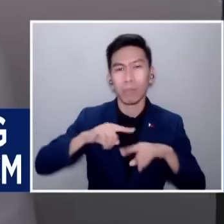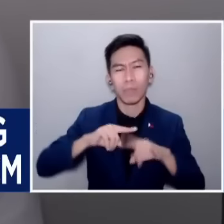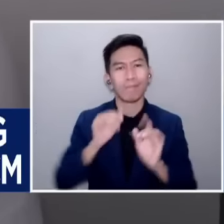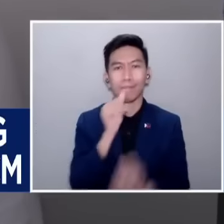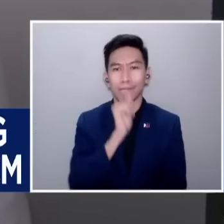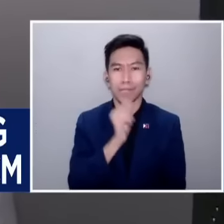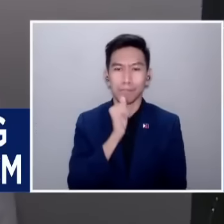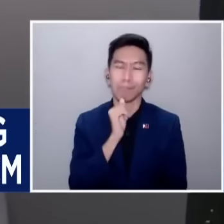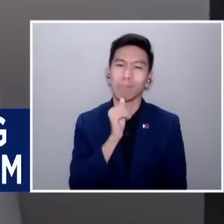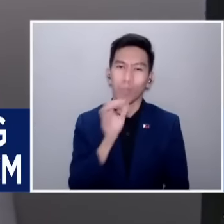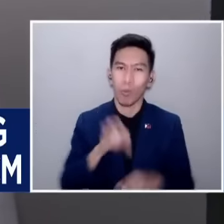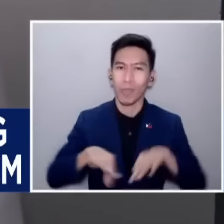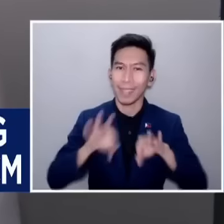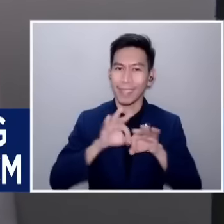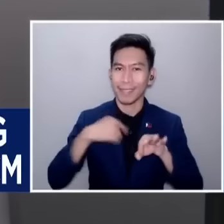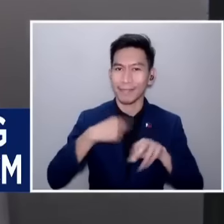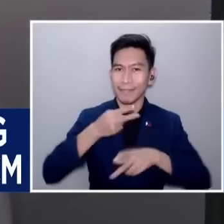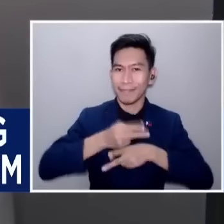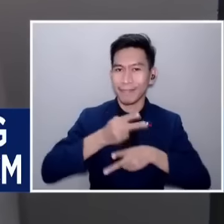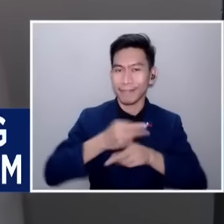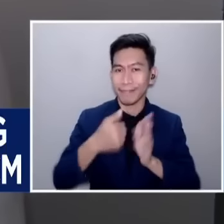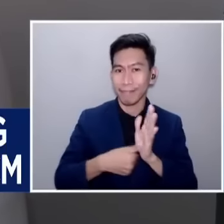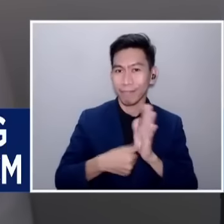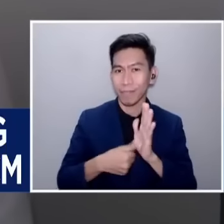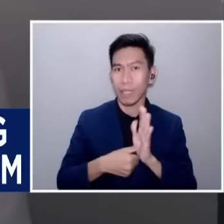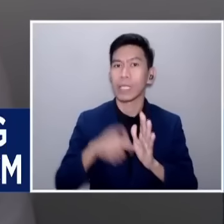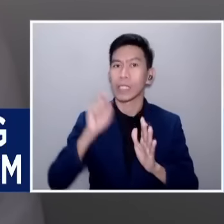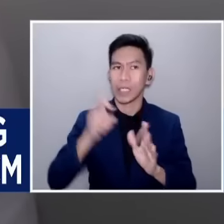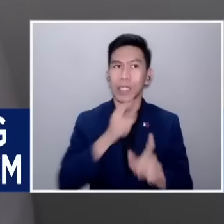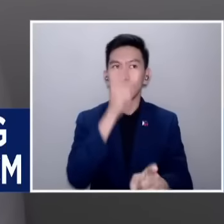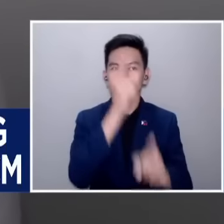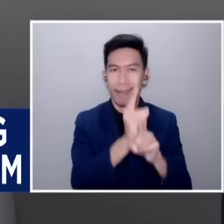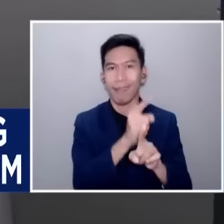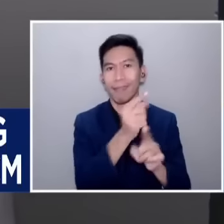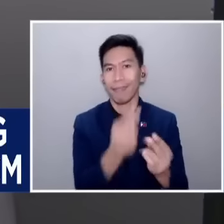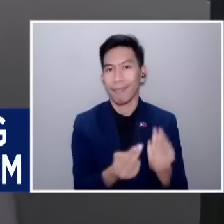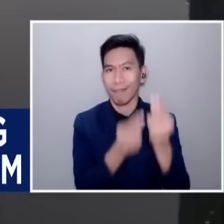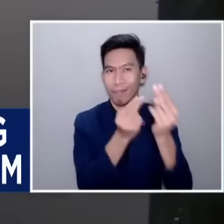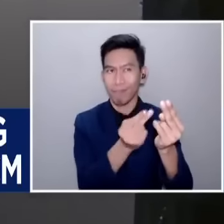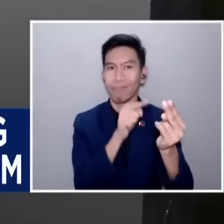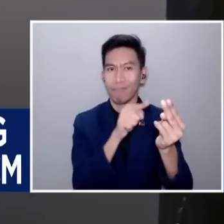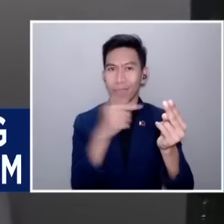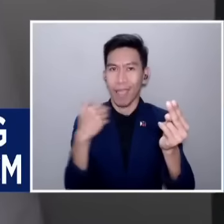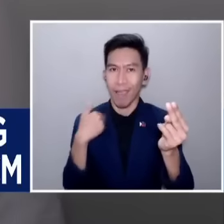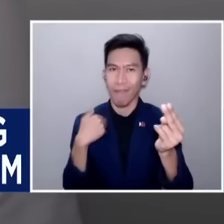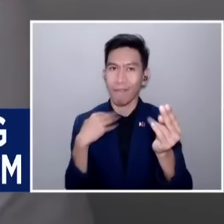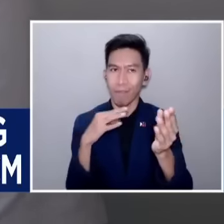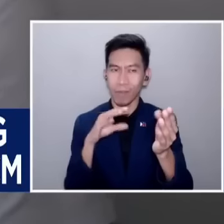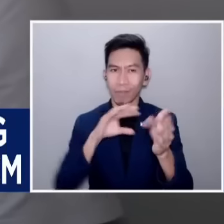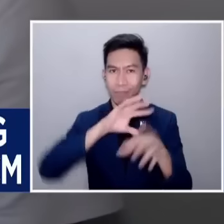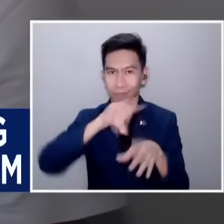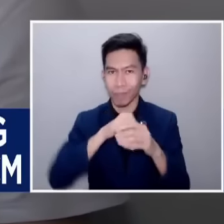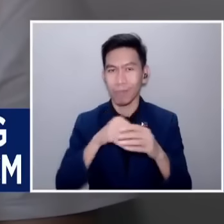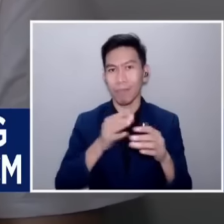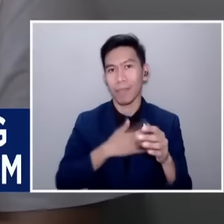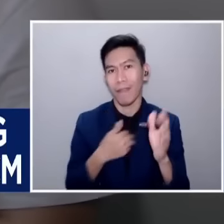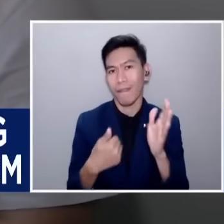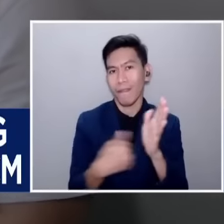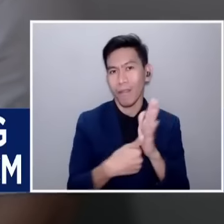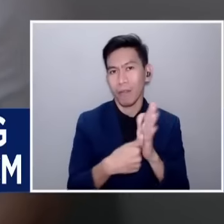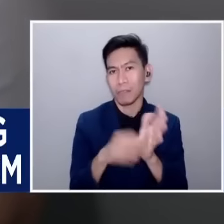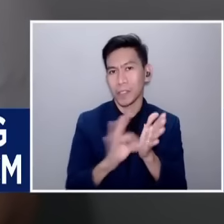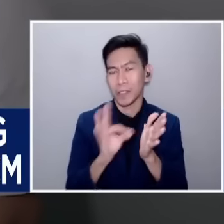na nasa karapat-dapat na kandidato ko mapupunta yung boto ko. Pero wala ba daw tayong tiwala sa ating